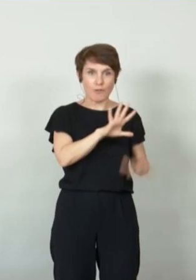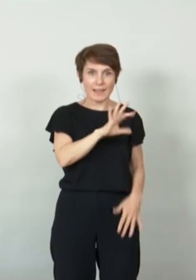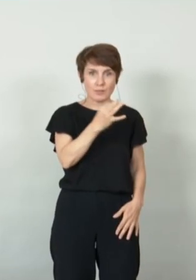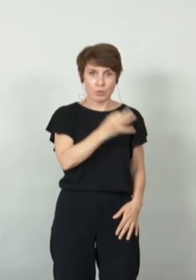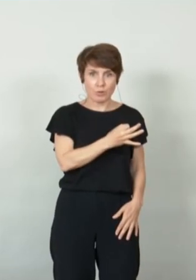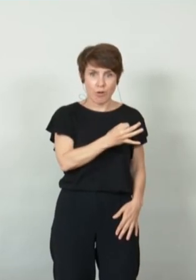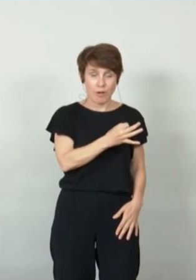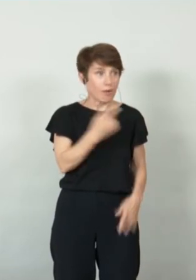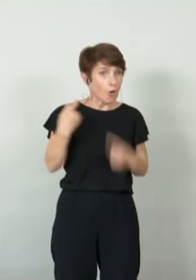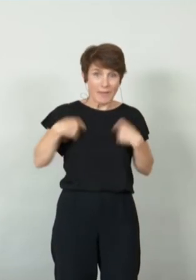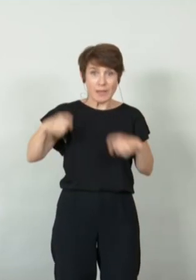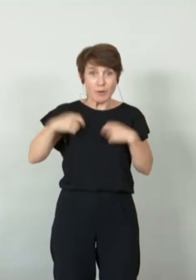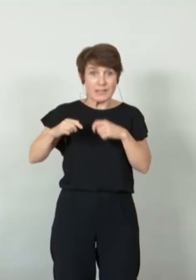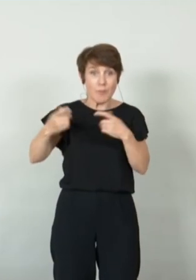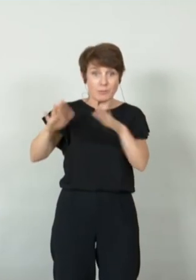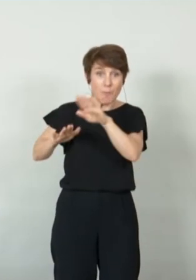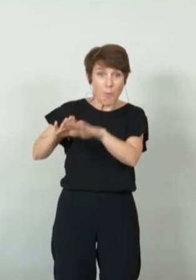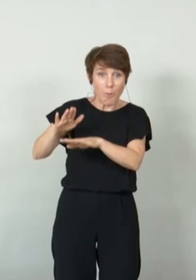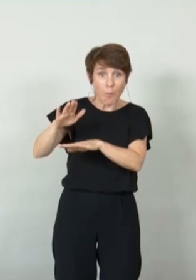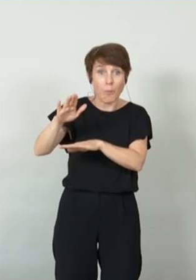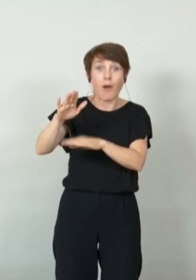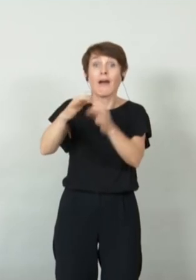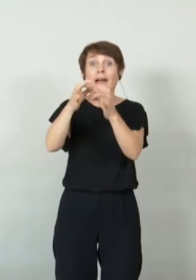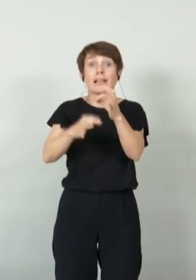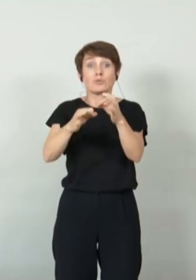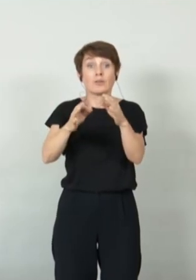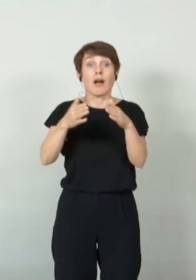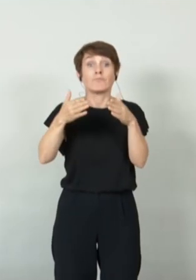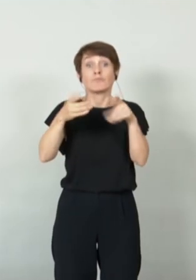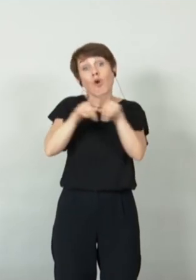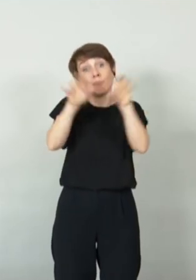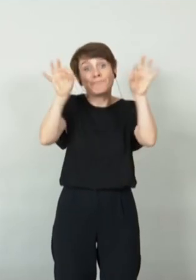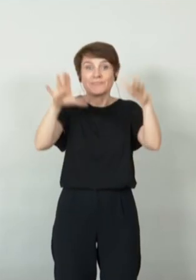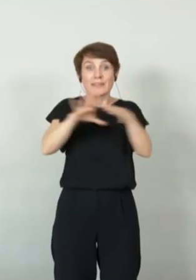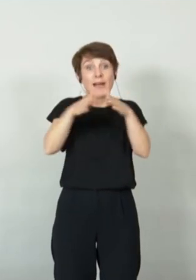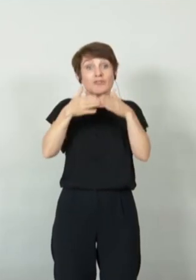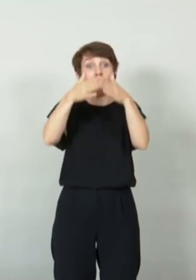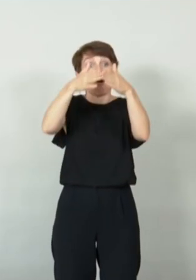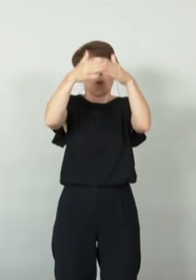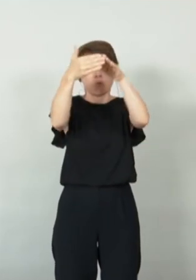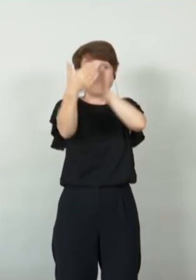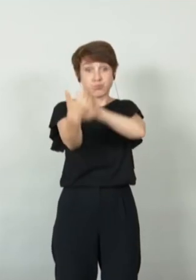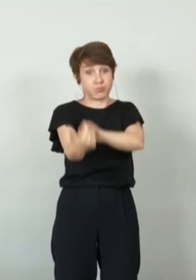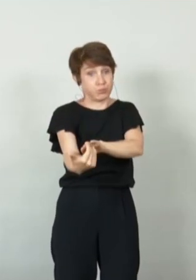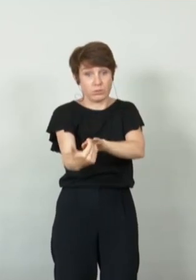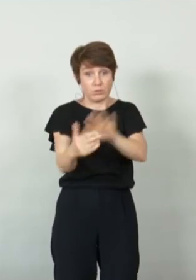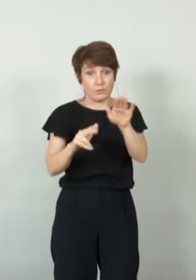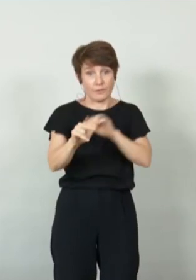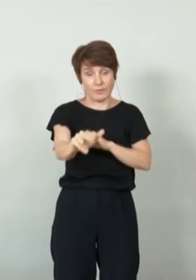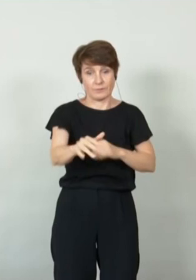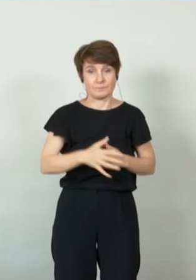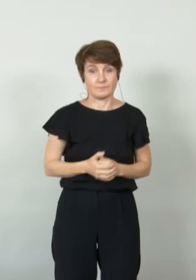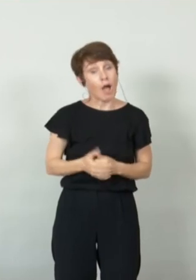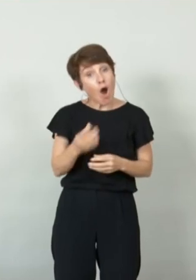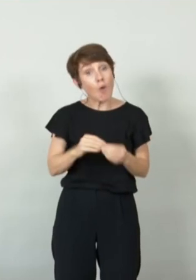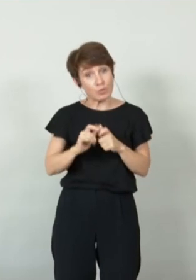dépenses le naufrage redouté pointait bien le bout de son nez en fin d'année avec les conséquences que nous savons en matière de fiscalité dont je ne manquerai pas de reparler